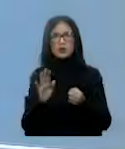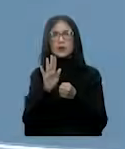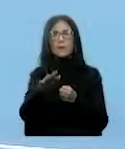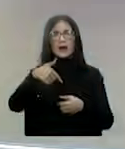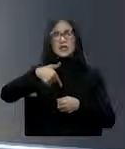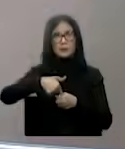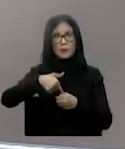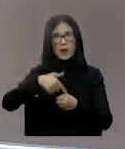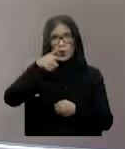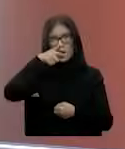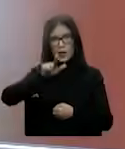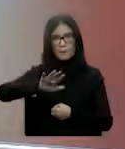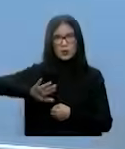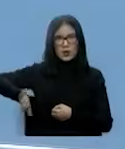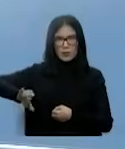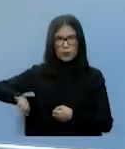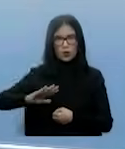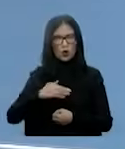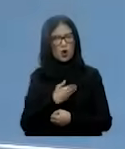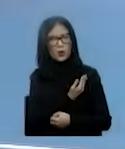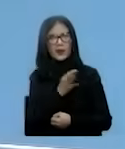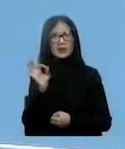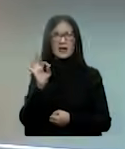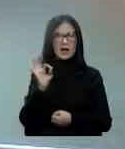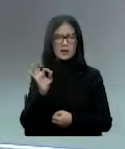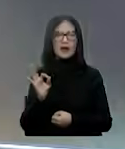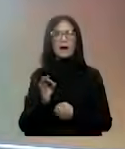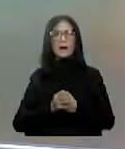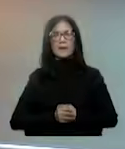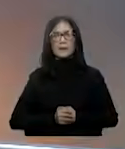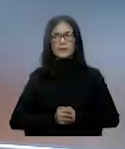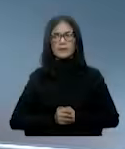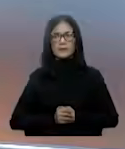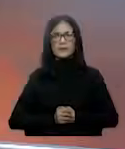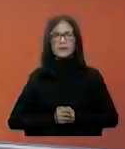depan SPBU di Lampung Timur. Tak ada korban jiwa dalam peristiwa tersebut.